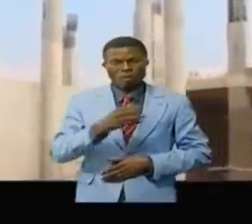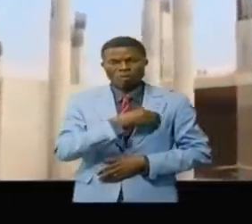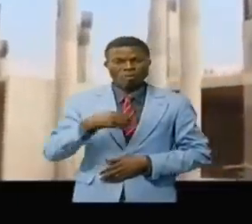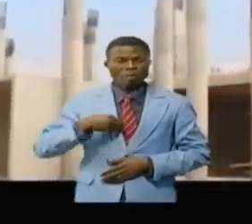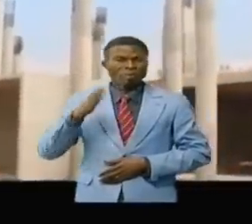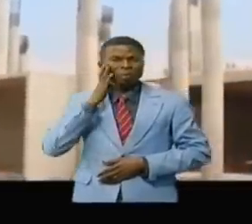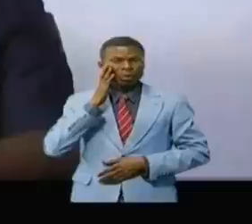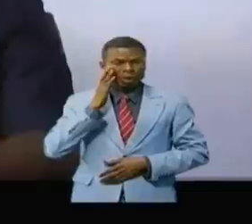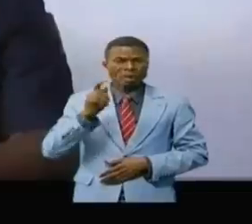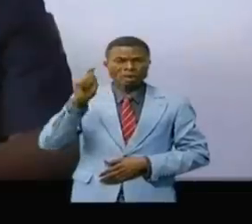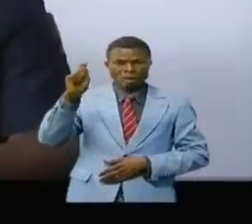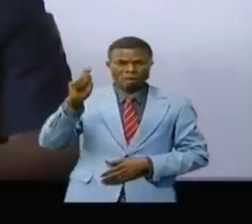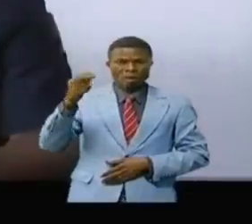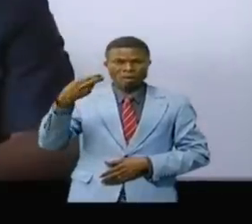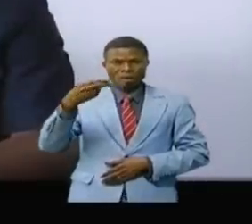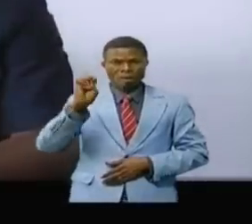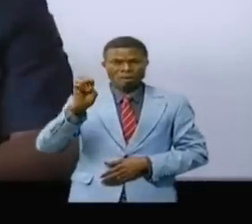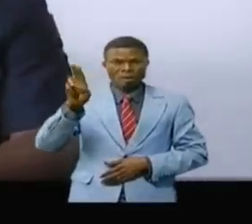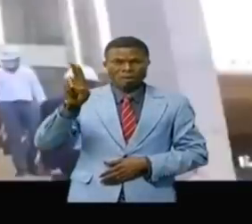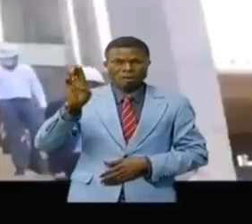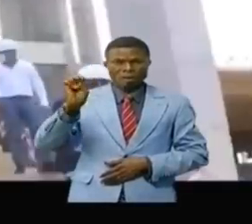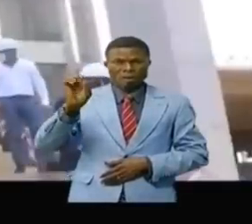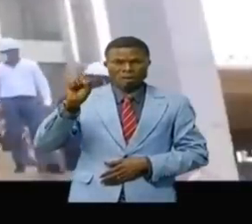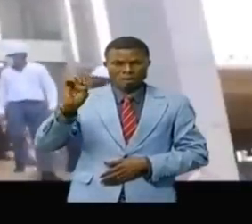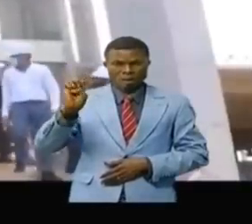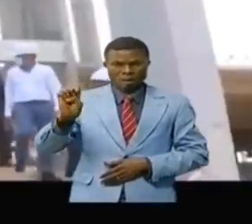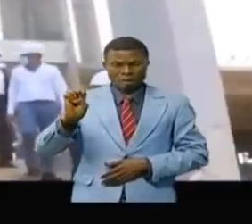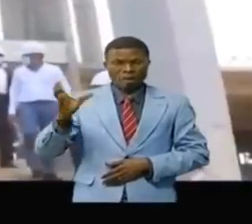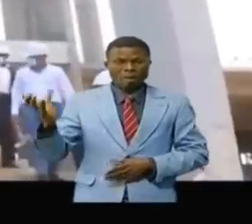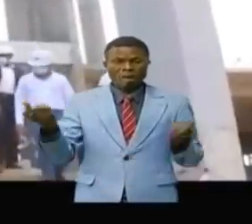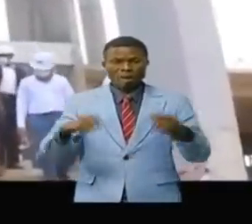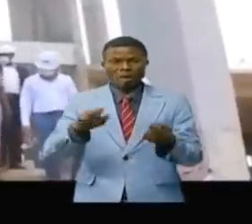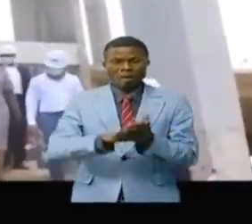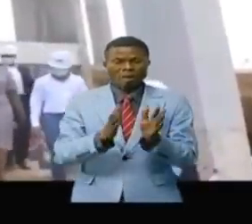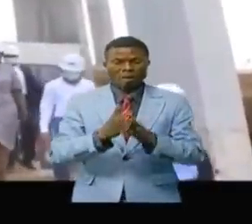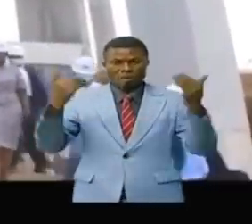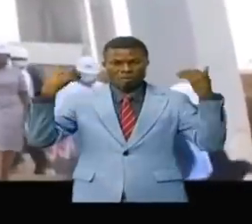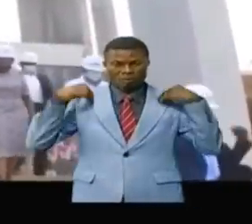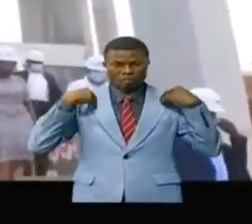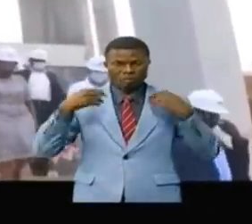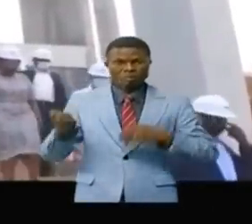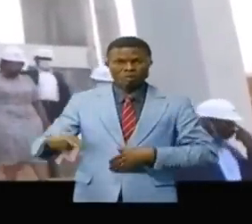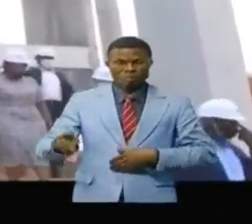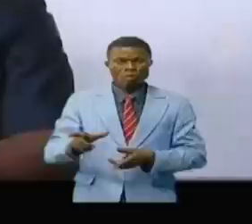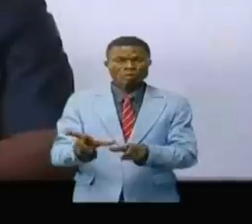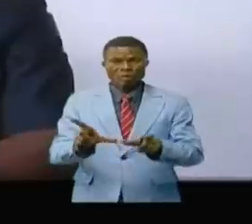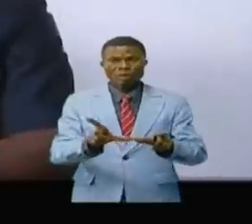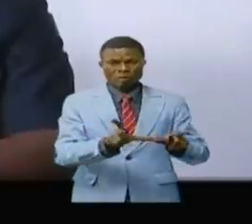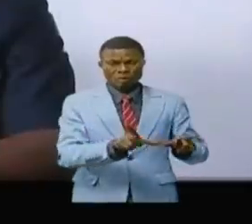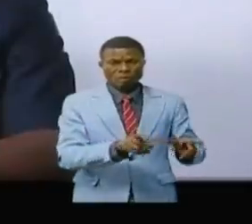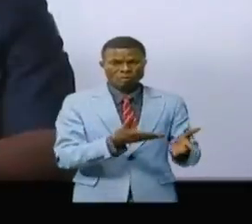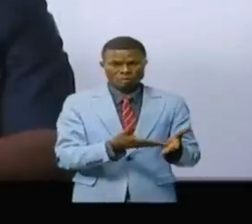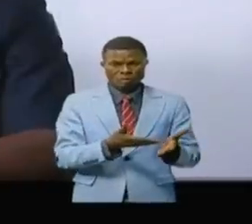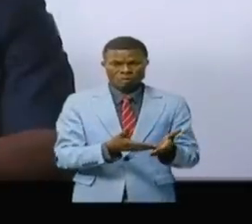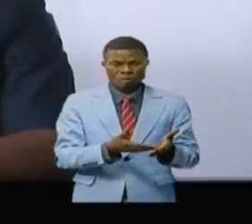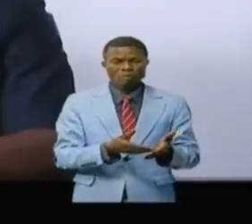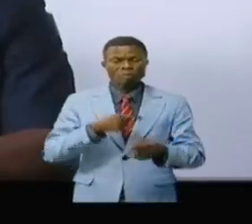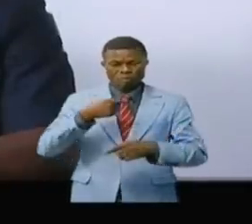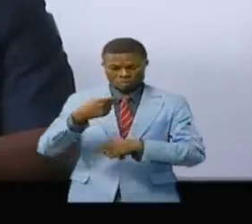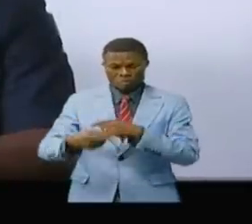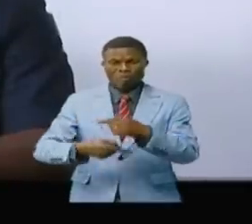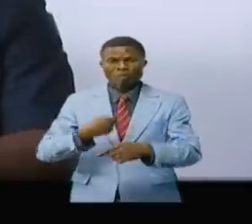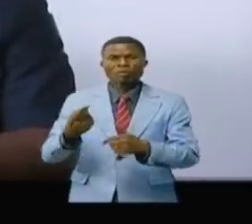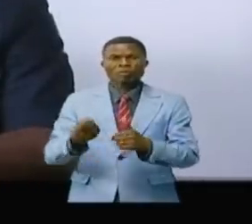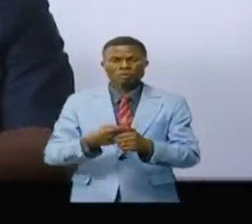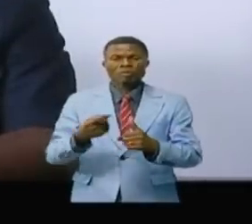Masuka, à l'aube de sa prise de fonction à la tête de la province du Lualaba, a commencé